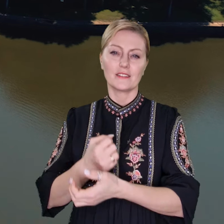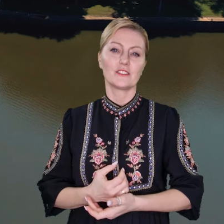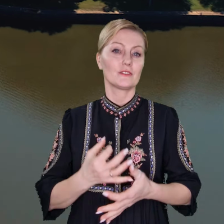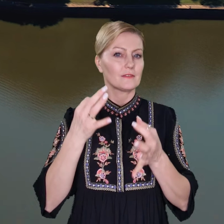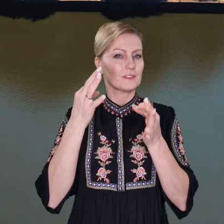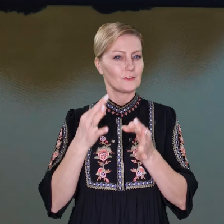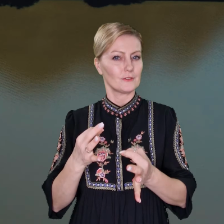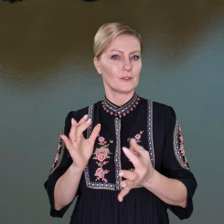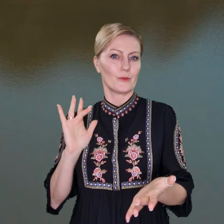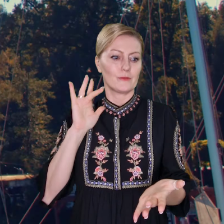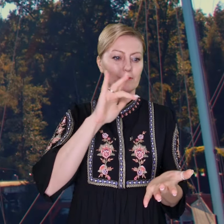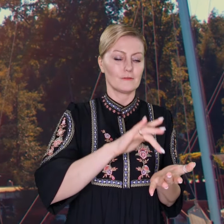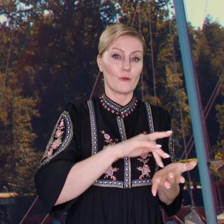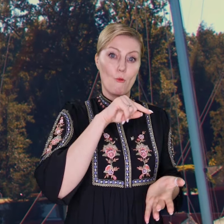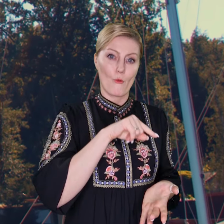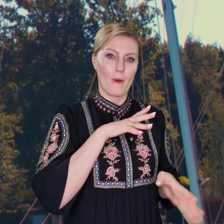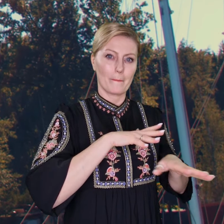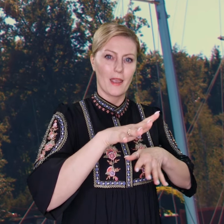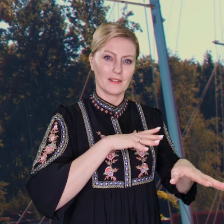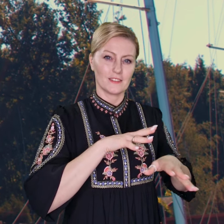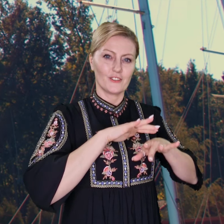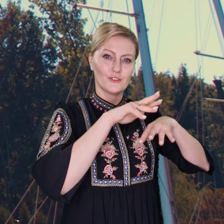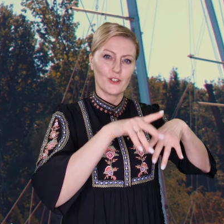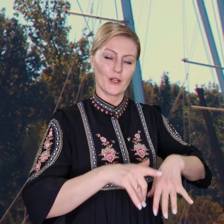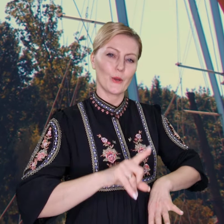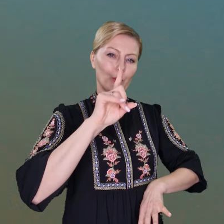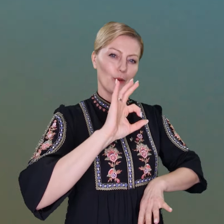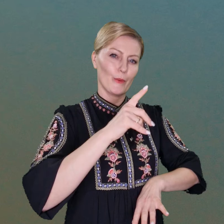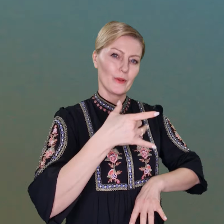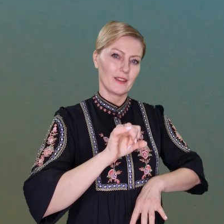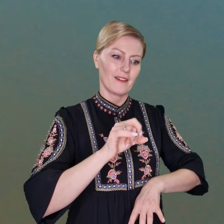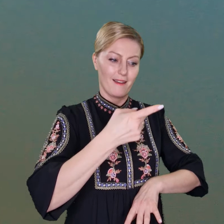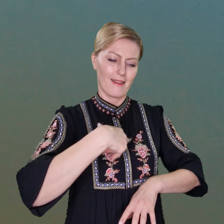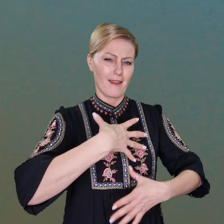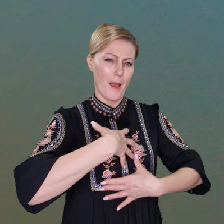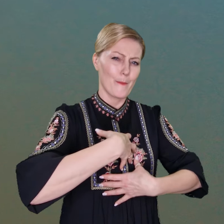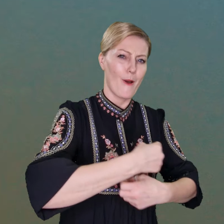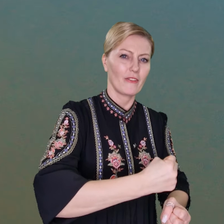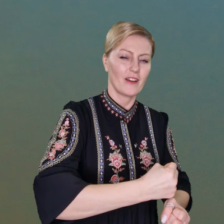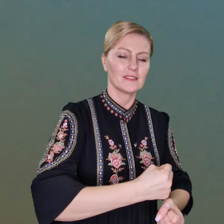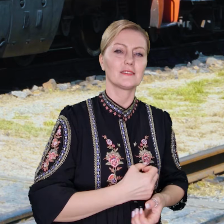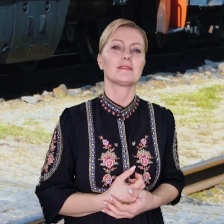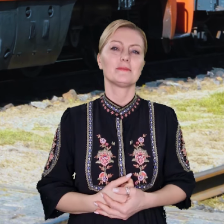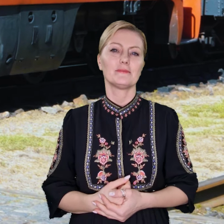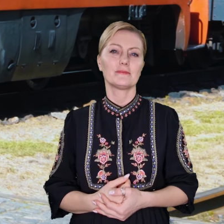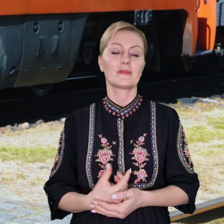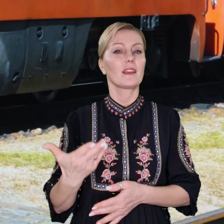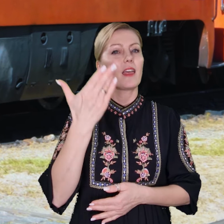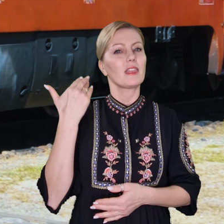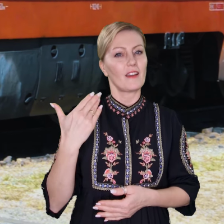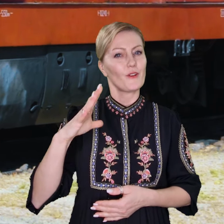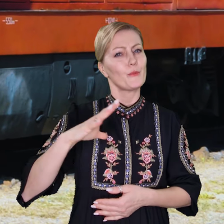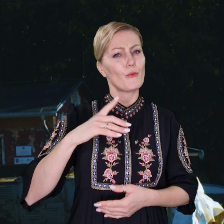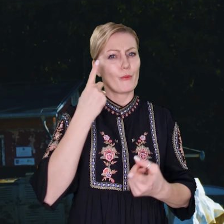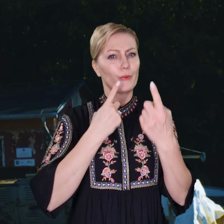bariery. Dziś trafiamy do krainy Górnej Odry, której po prostu dajemy się porwać.